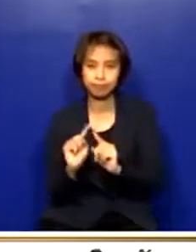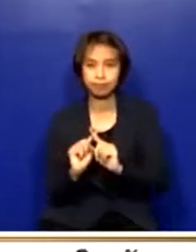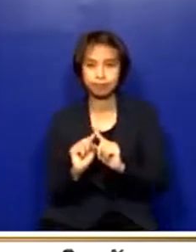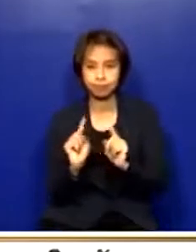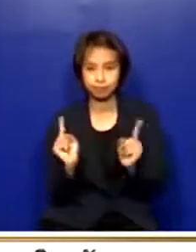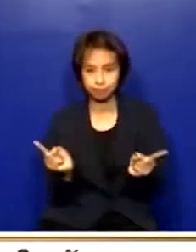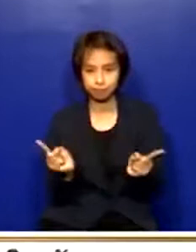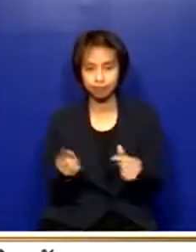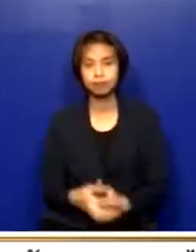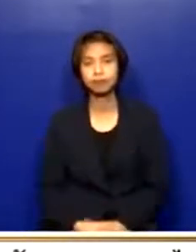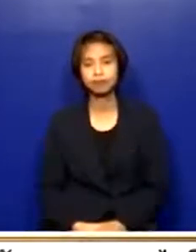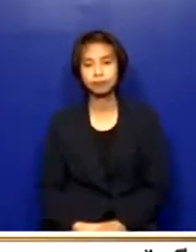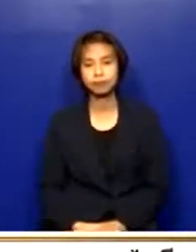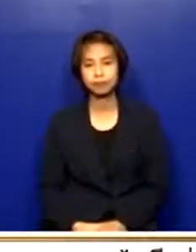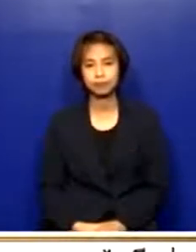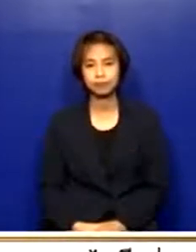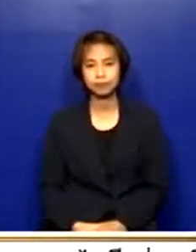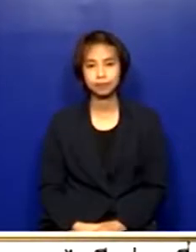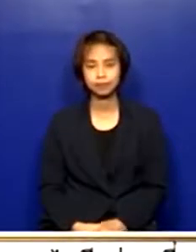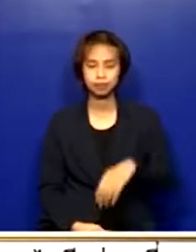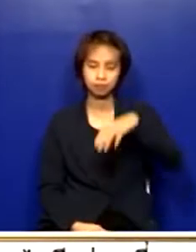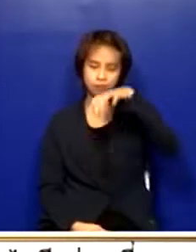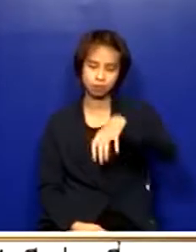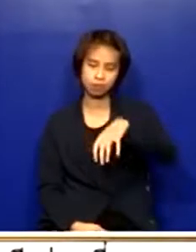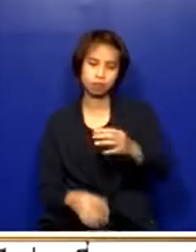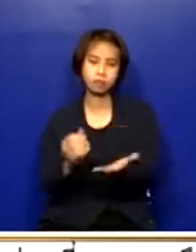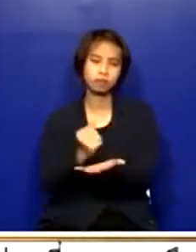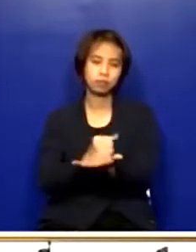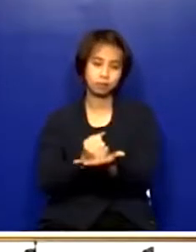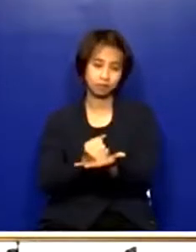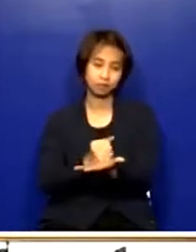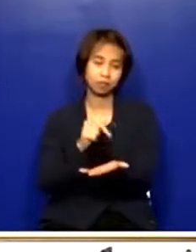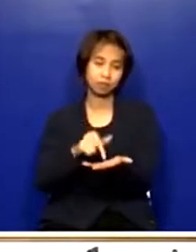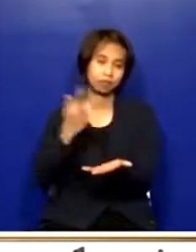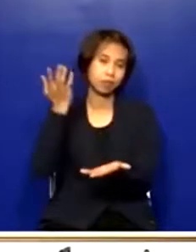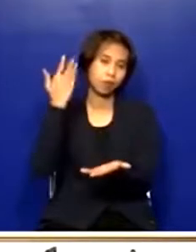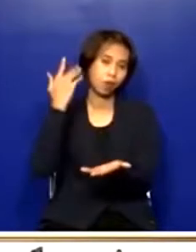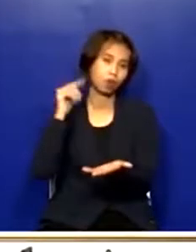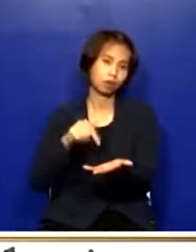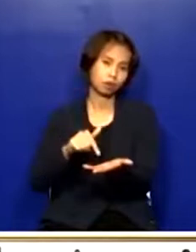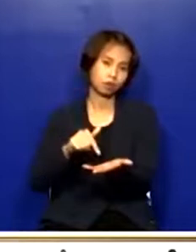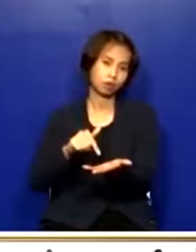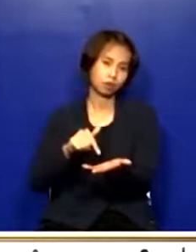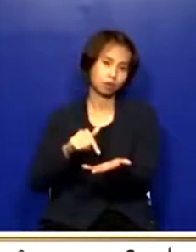ก็ปากฏว่า โรมิจัตงเคราะห์ในขณะนั้นก็ปรับ